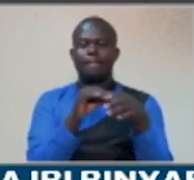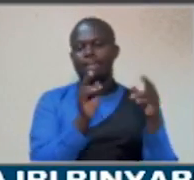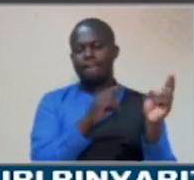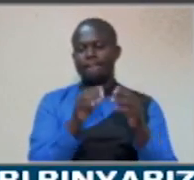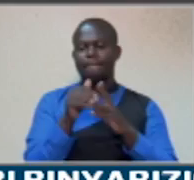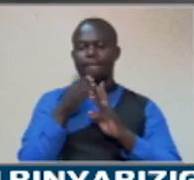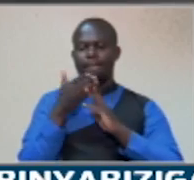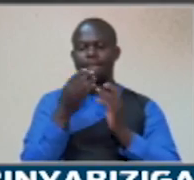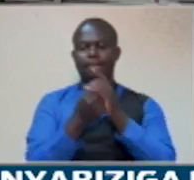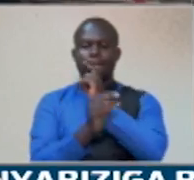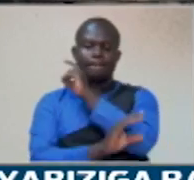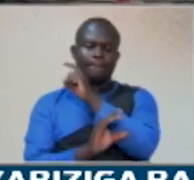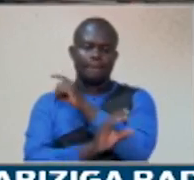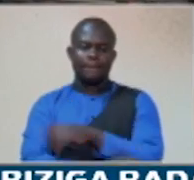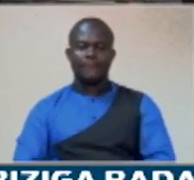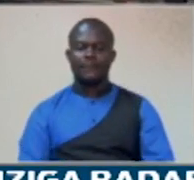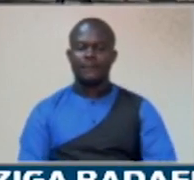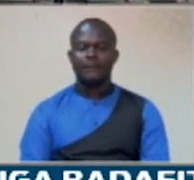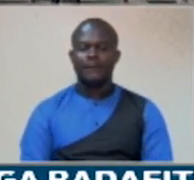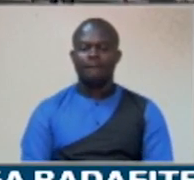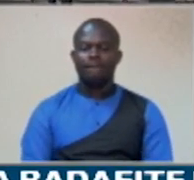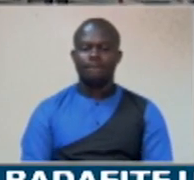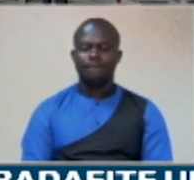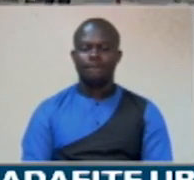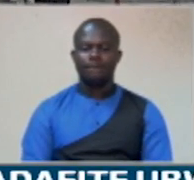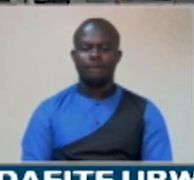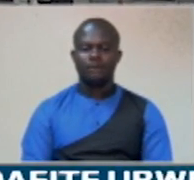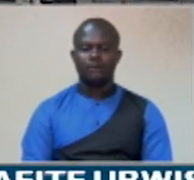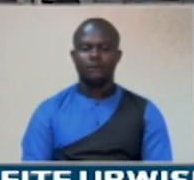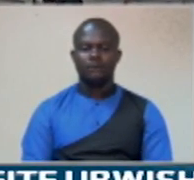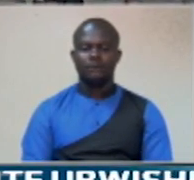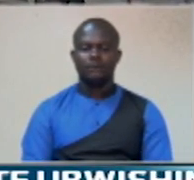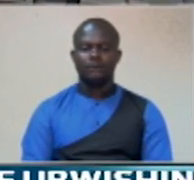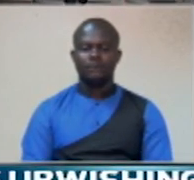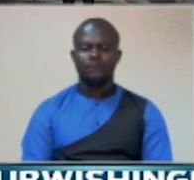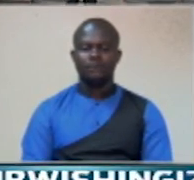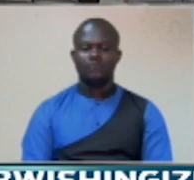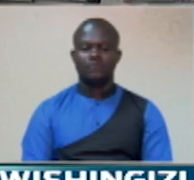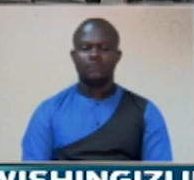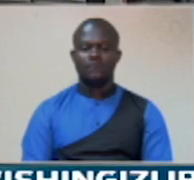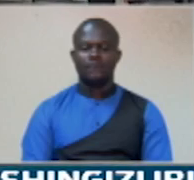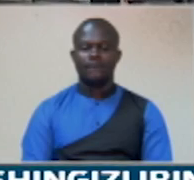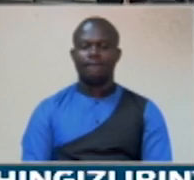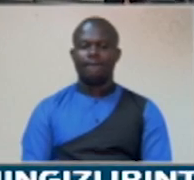bisanzwe hagati y'ibihugu byombi. This is an evidence that UAE